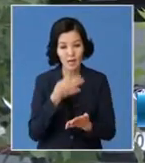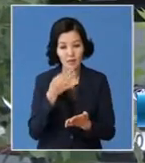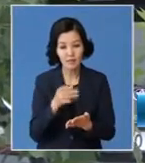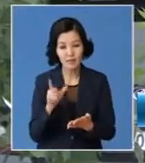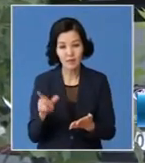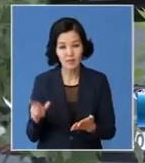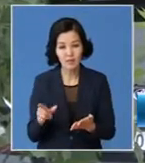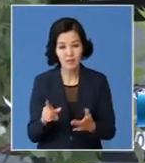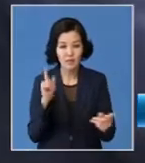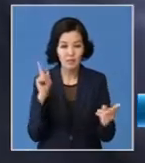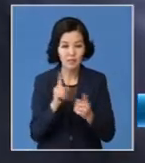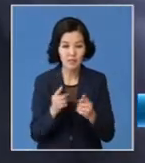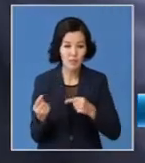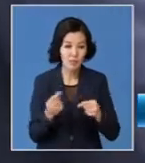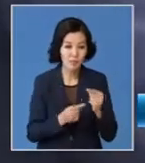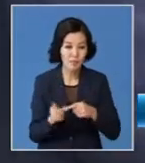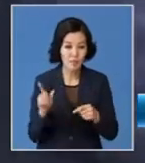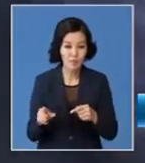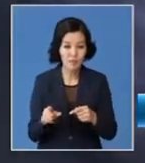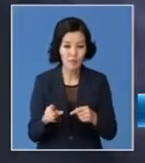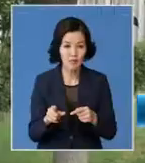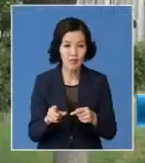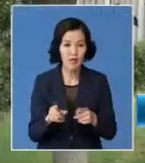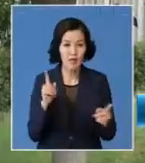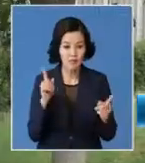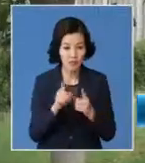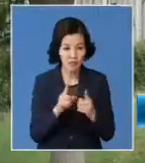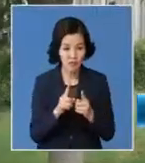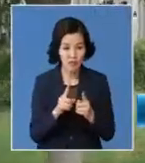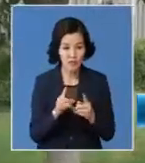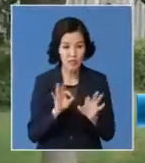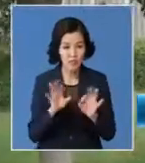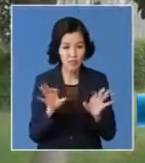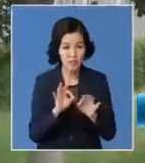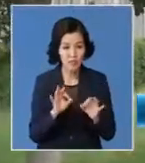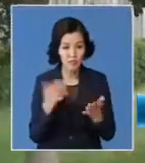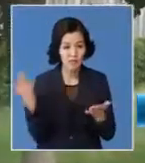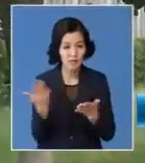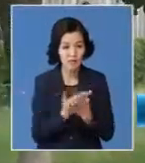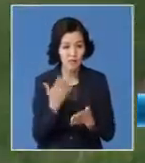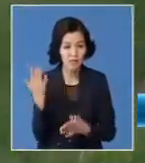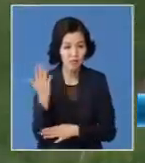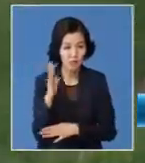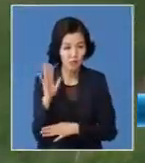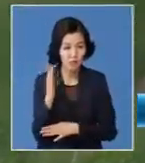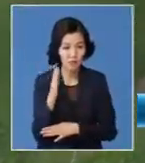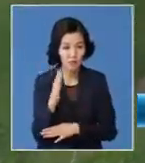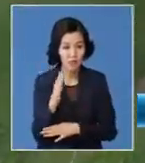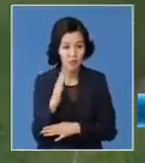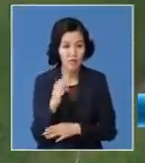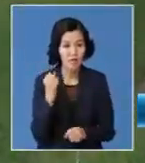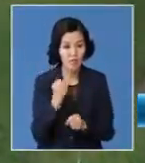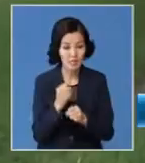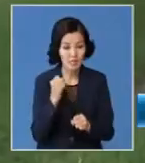лицами проводятся встречи с предпринимателями прямо у ворот их владения. Им разъясняют, что вырубка зеленых насаждений вдоль трассы категорически